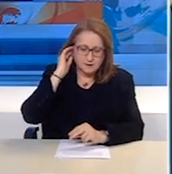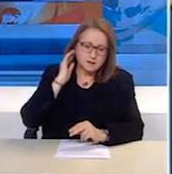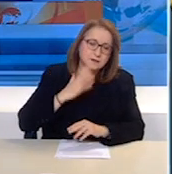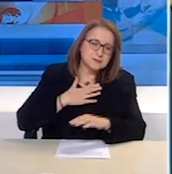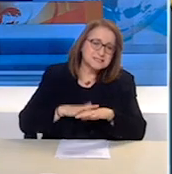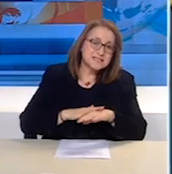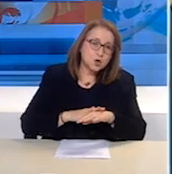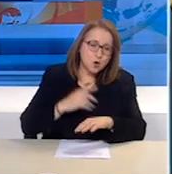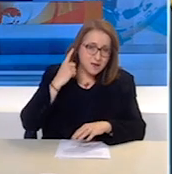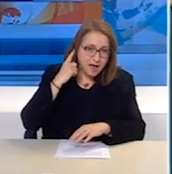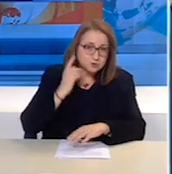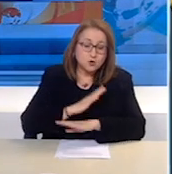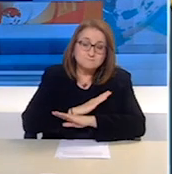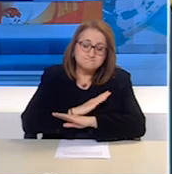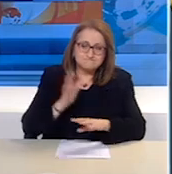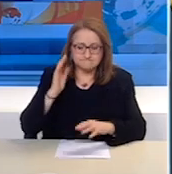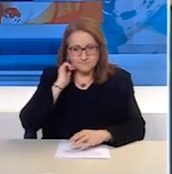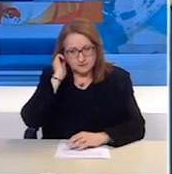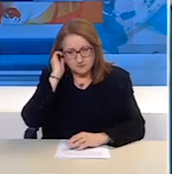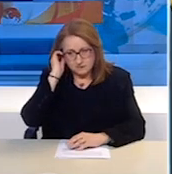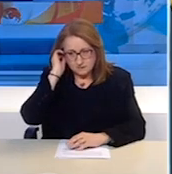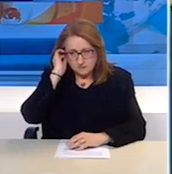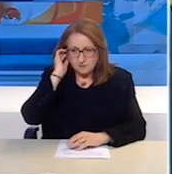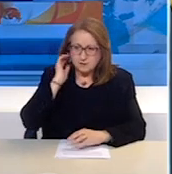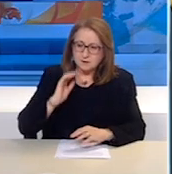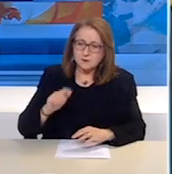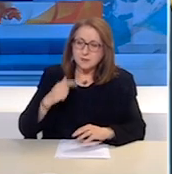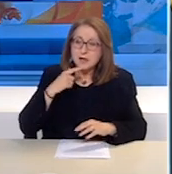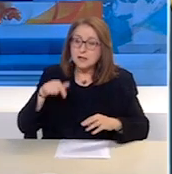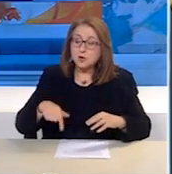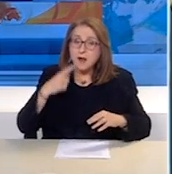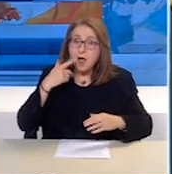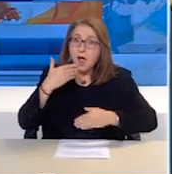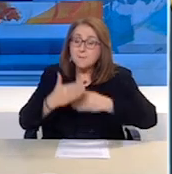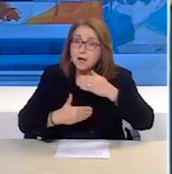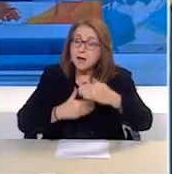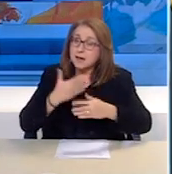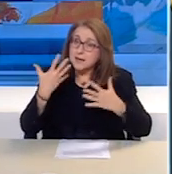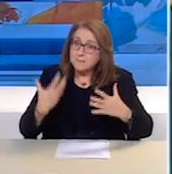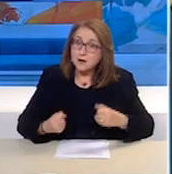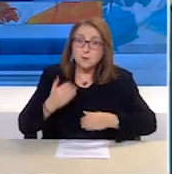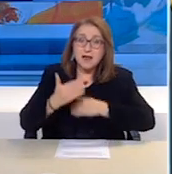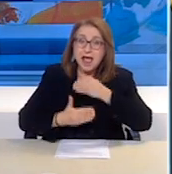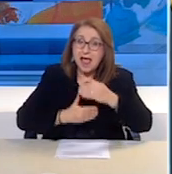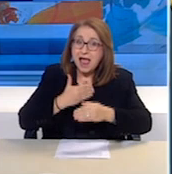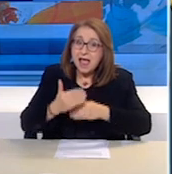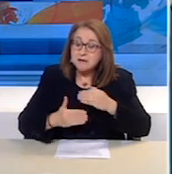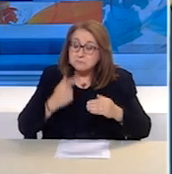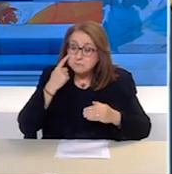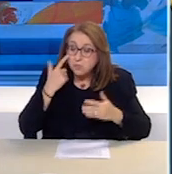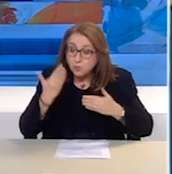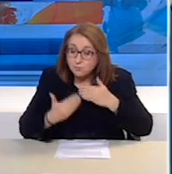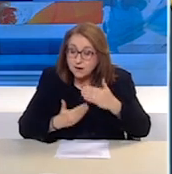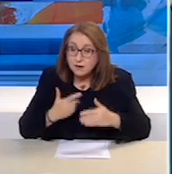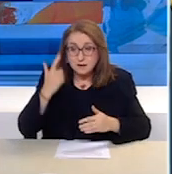την ασθενή και αν υπάρχουν τυχόν εξελίξεις επιστημονικές θα συνεργάσουμε. Πάντως δεν μας φαίνεται να διαφέρει από αυτά που έχουν αναφερθεί στη βιβλιογραφία, τα